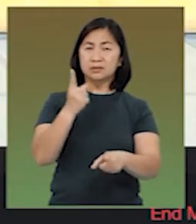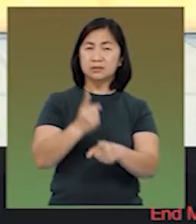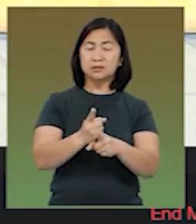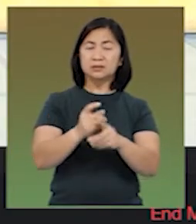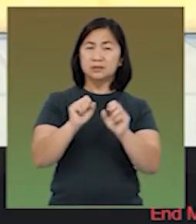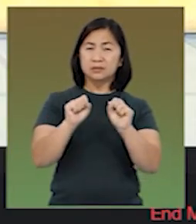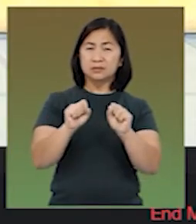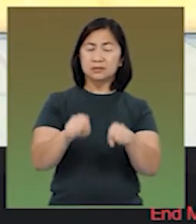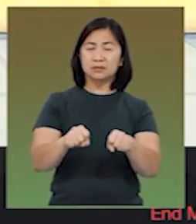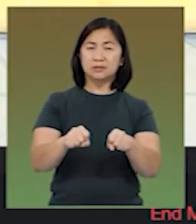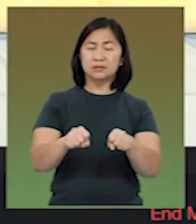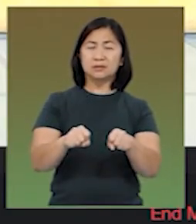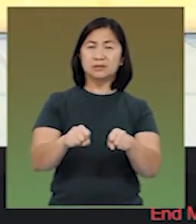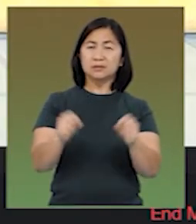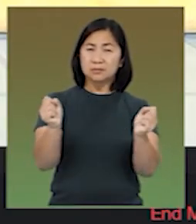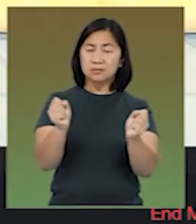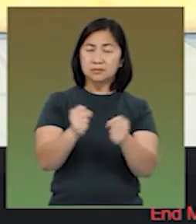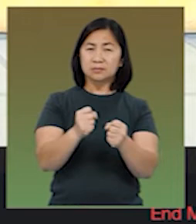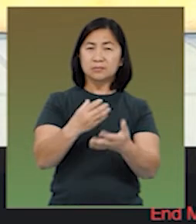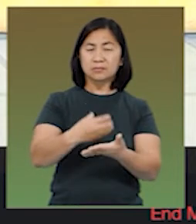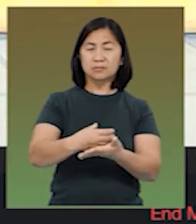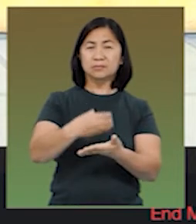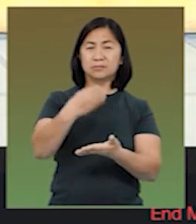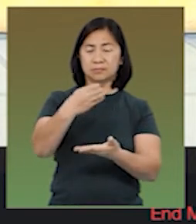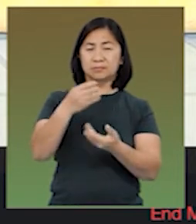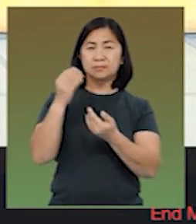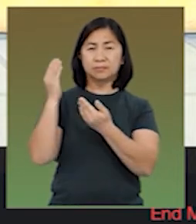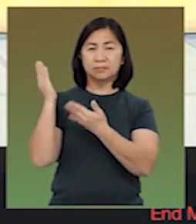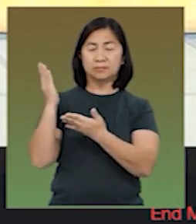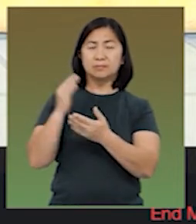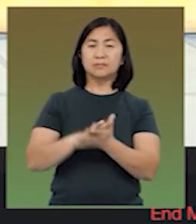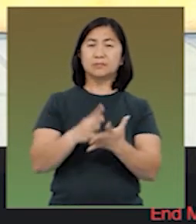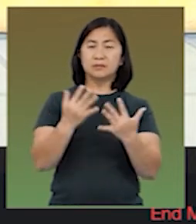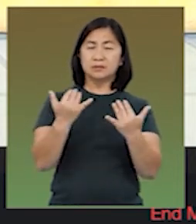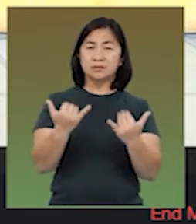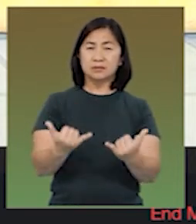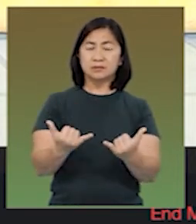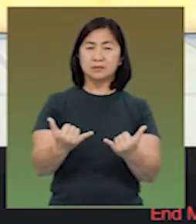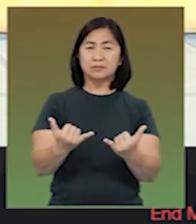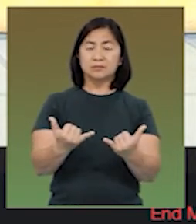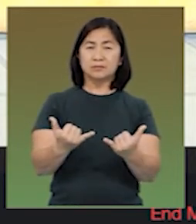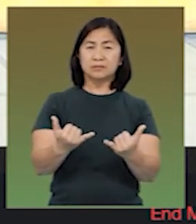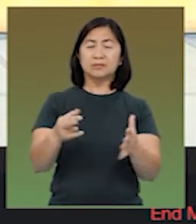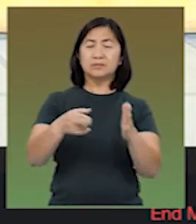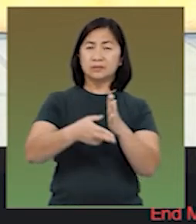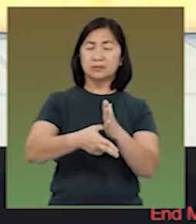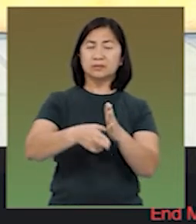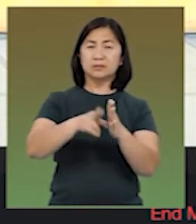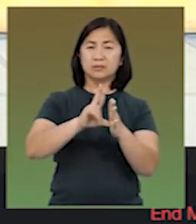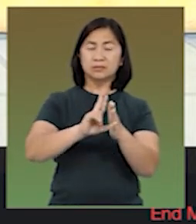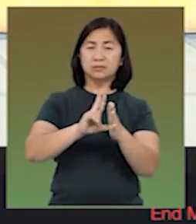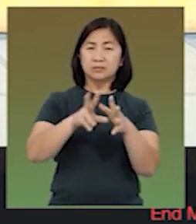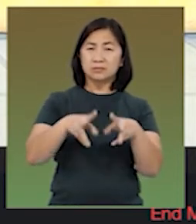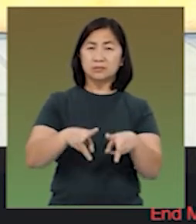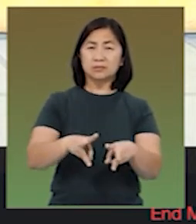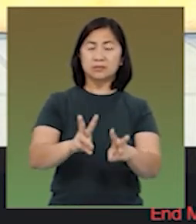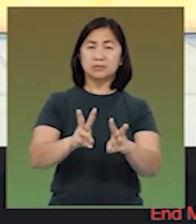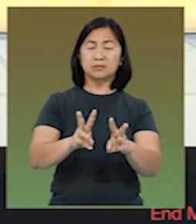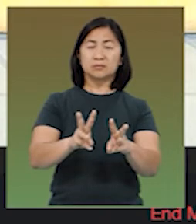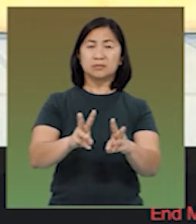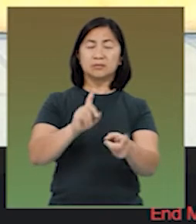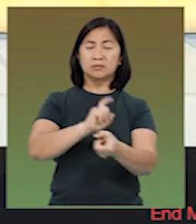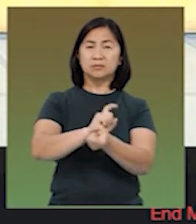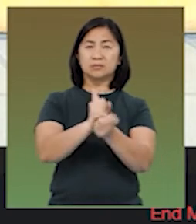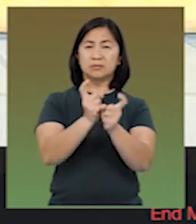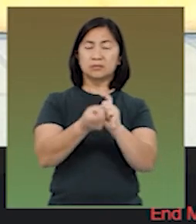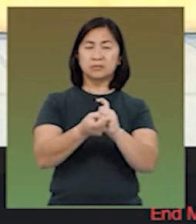mo ng tama ang capacity ng mga small containers na ito. Ngayon naman, balikan natin ang